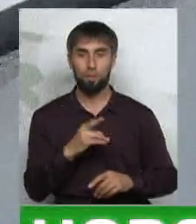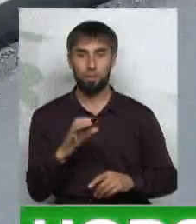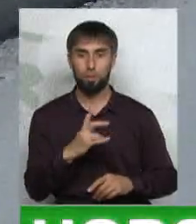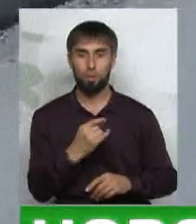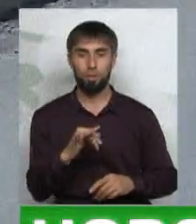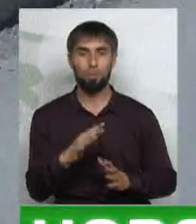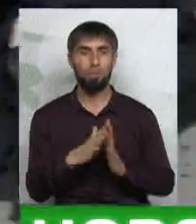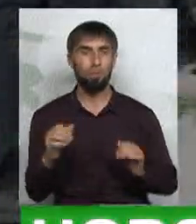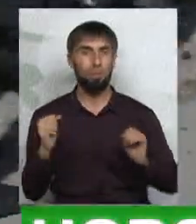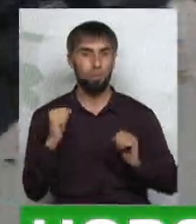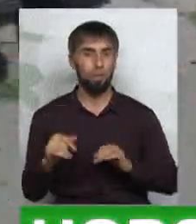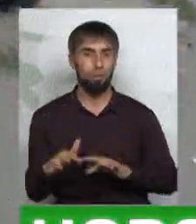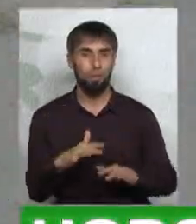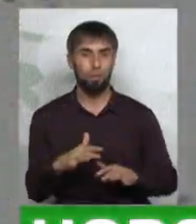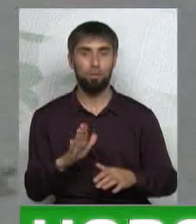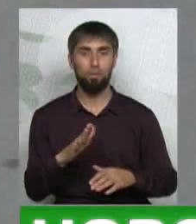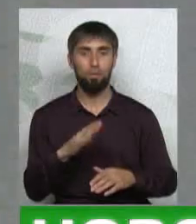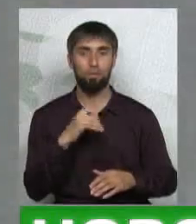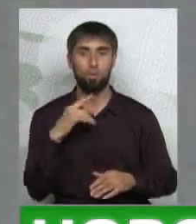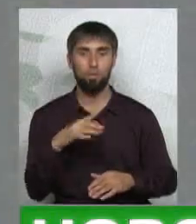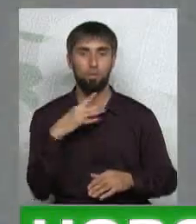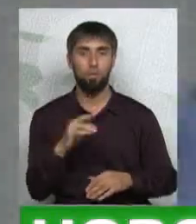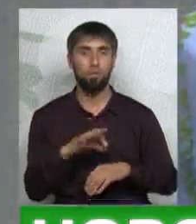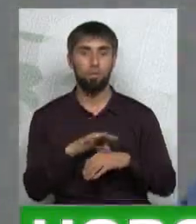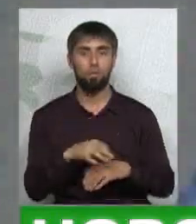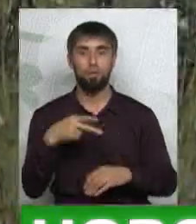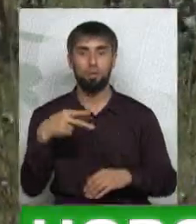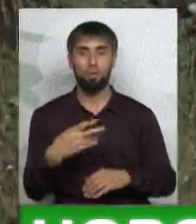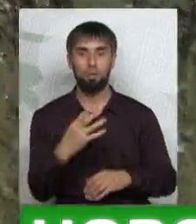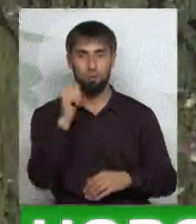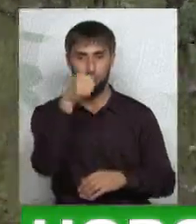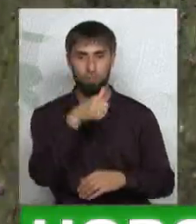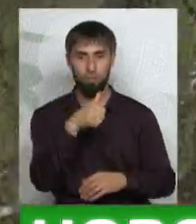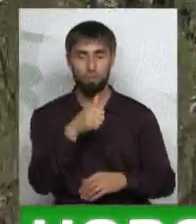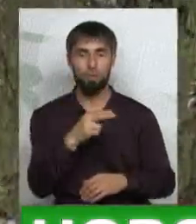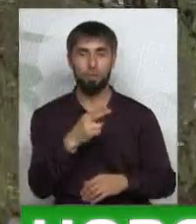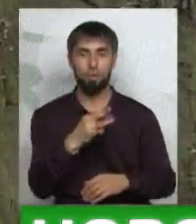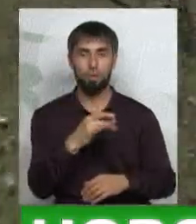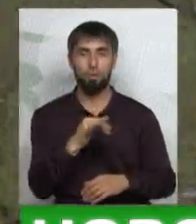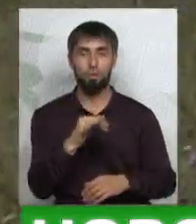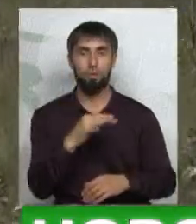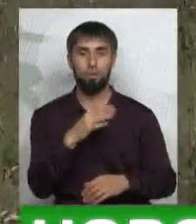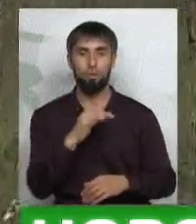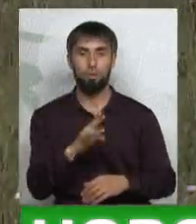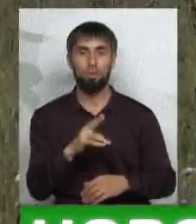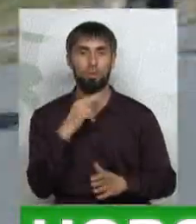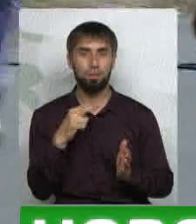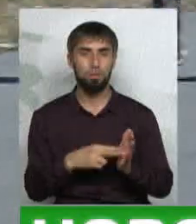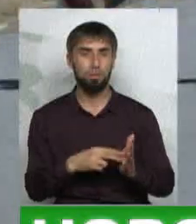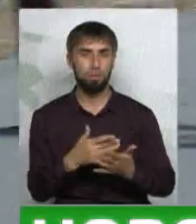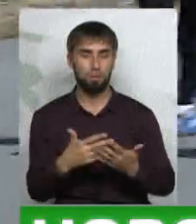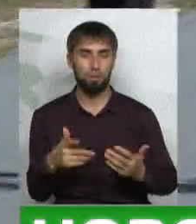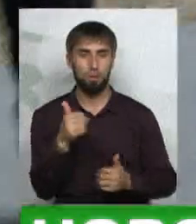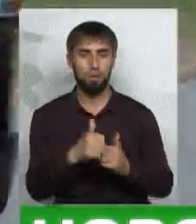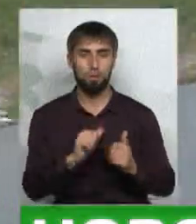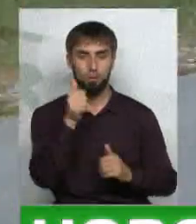самых массовых спортивных мероприятий в стране. В России он проходит с 2004 года. Дальний Восток, Москва, Санкт-Петербург. География марафона